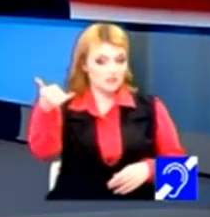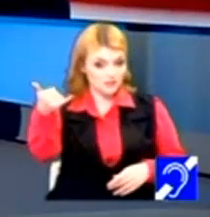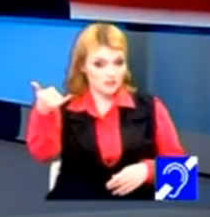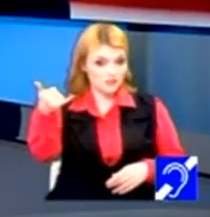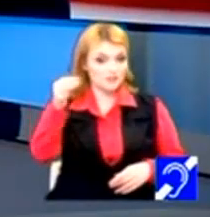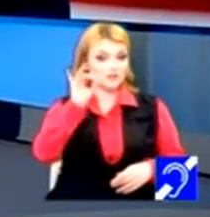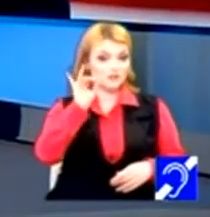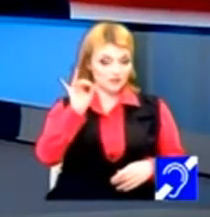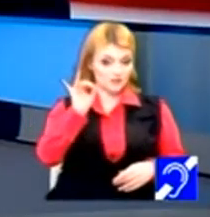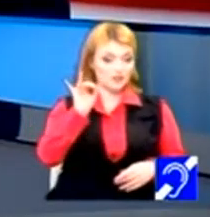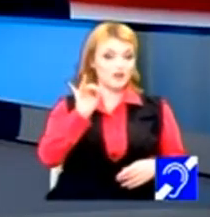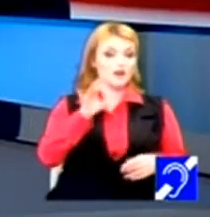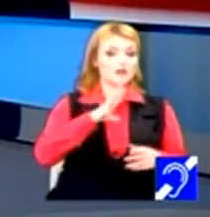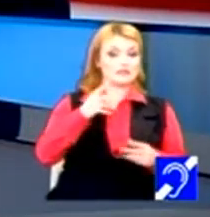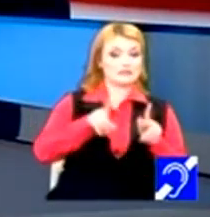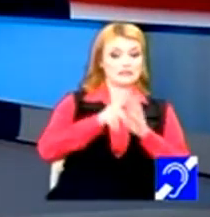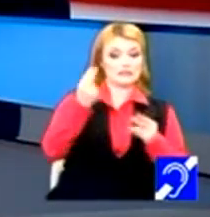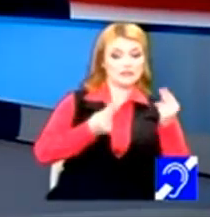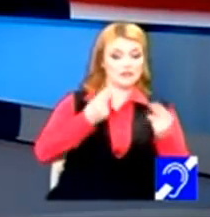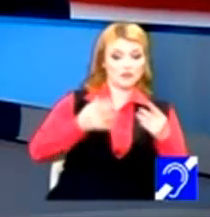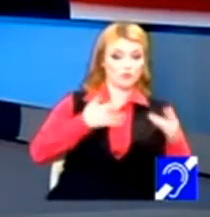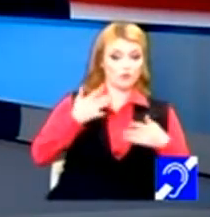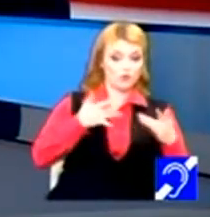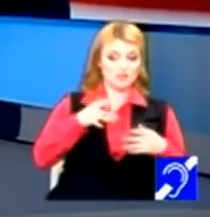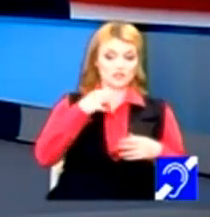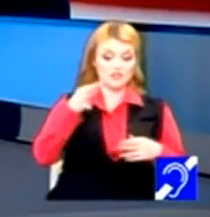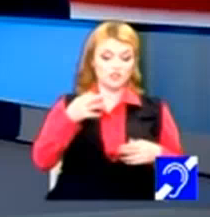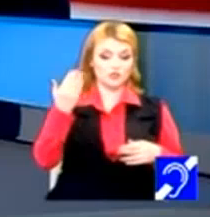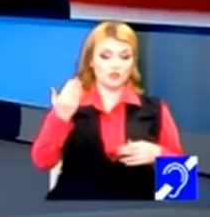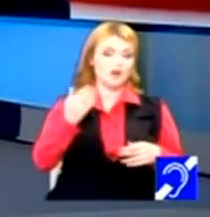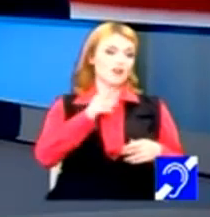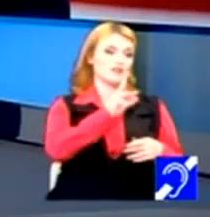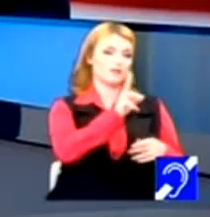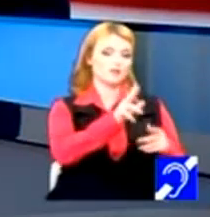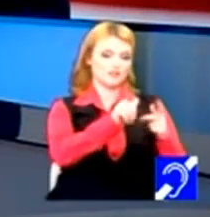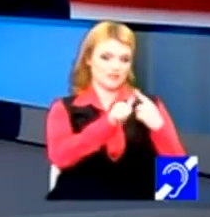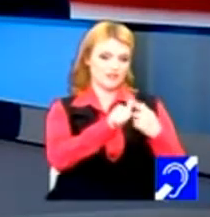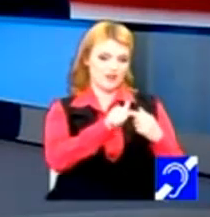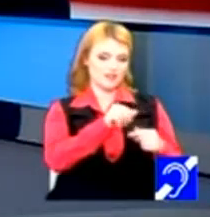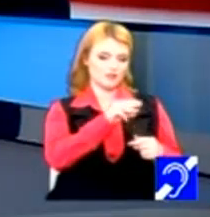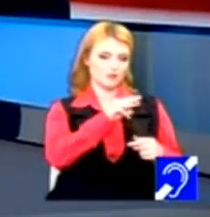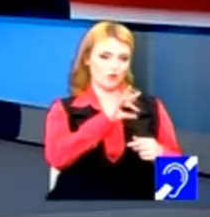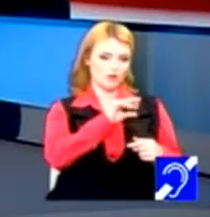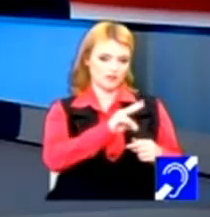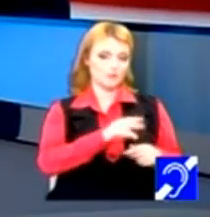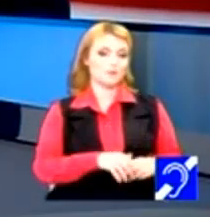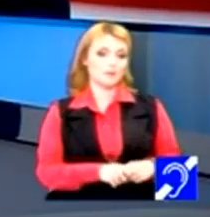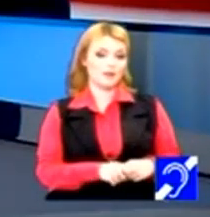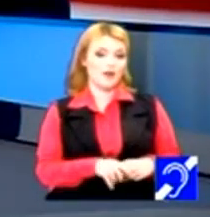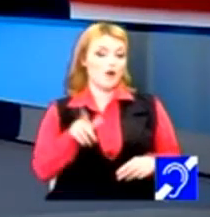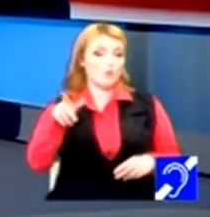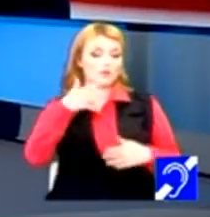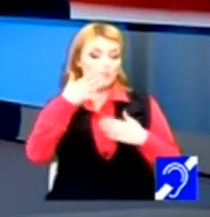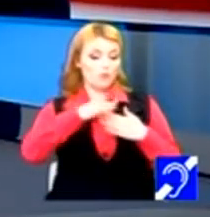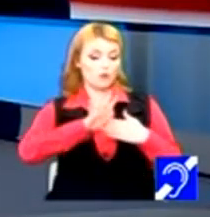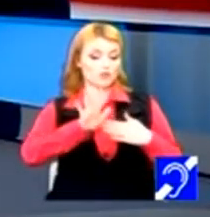și pe roluri s-au pretins a fi activista ecologică Greta Thunberg și tatăl ei. Sanders nu și-a dat seama că este o